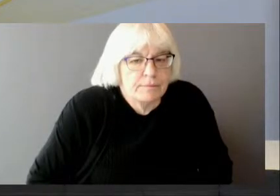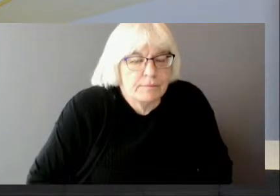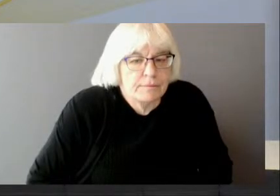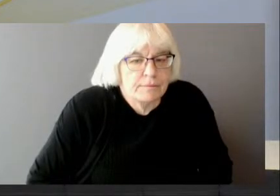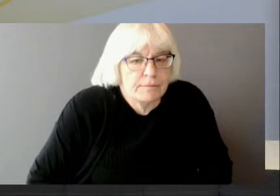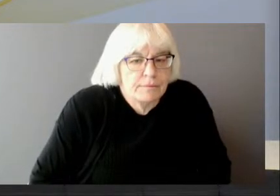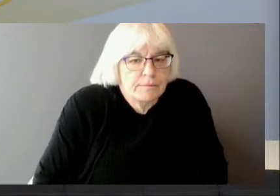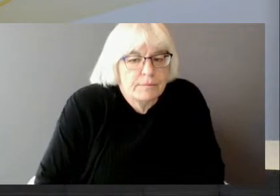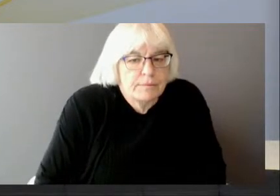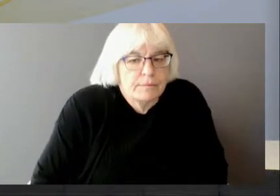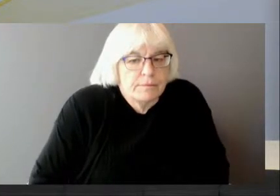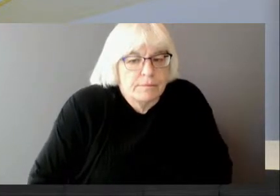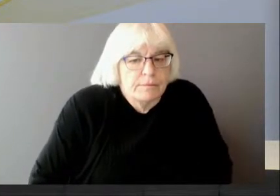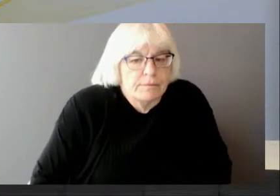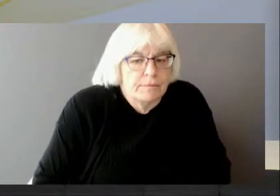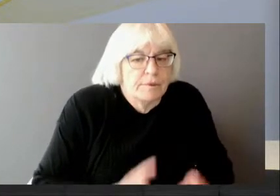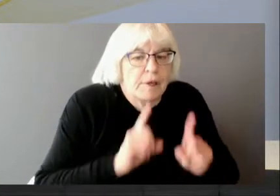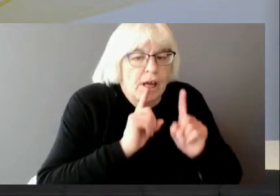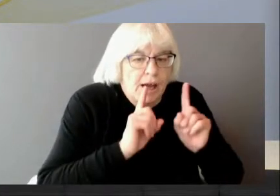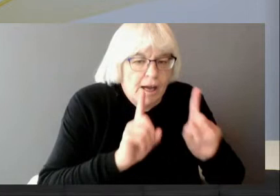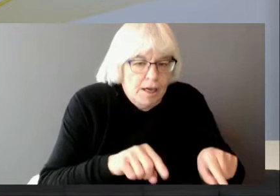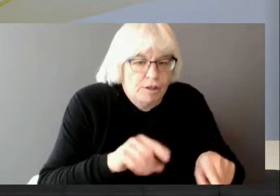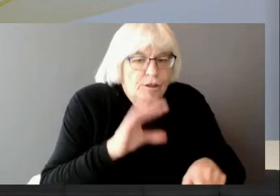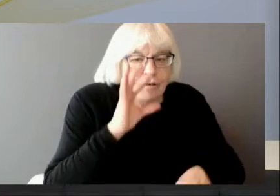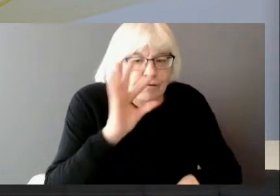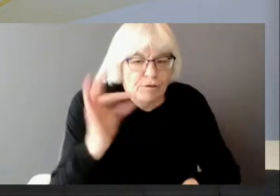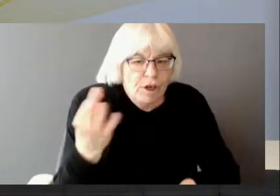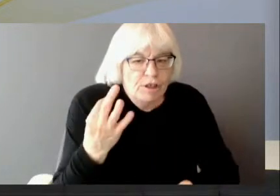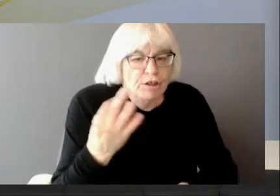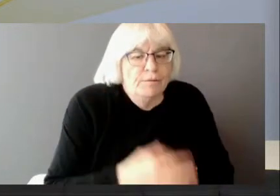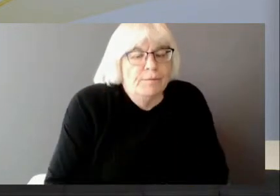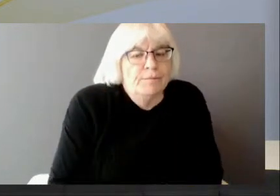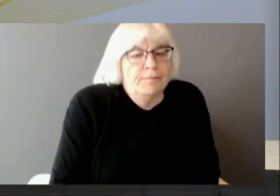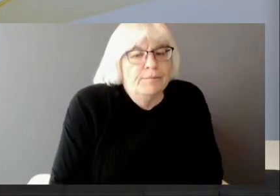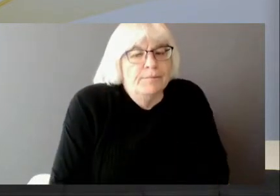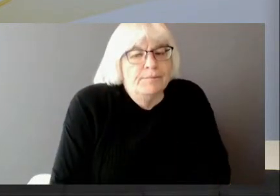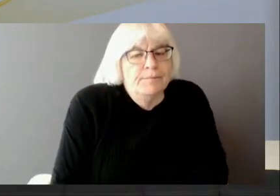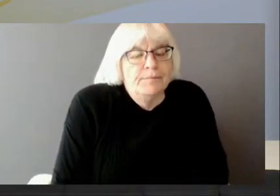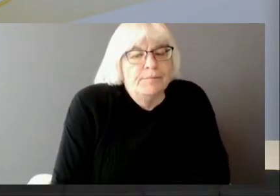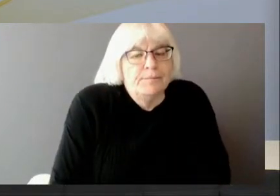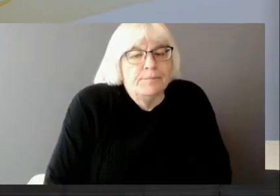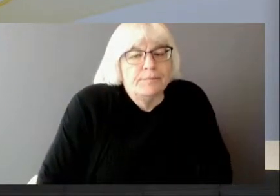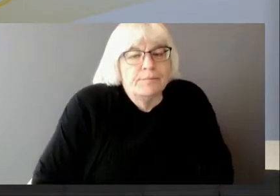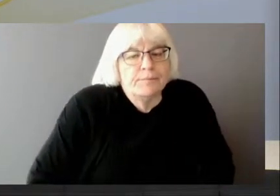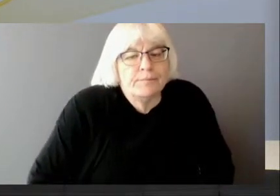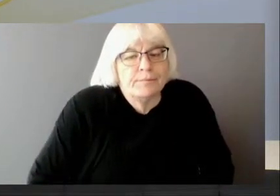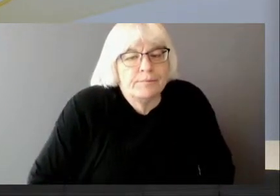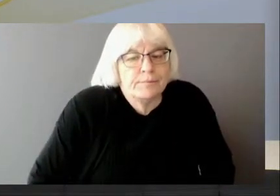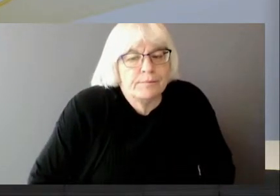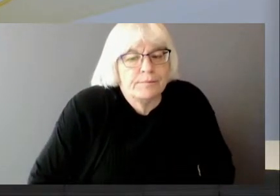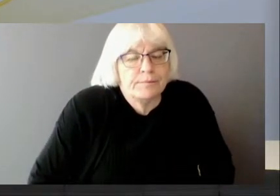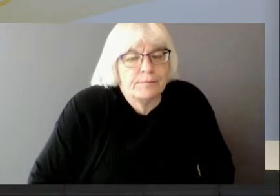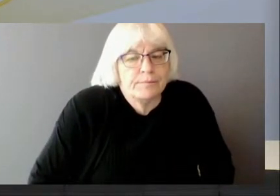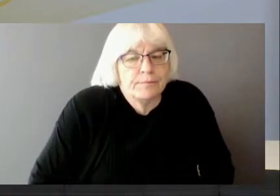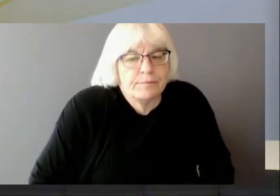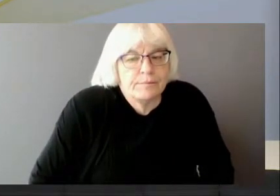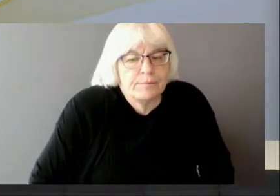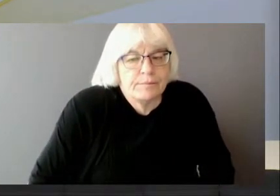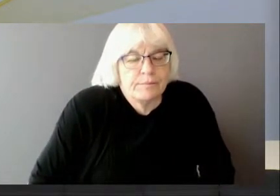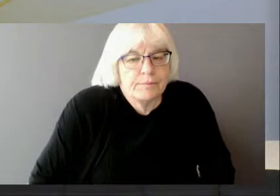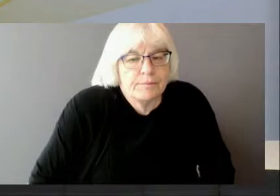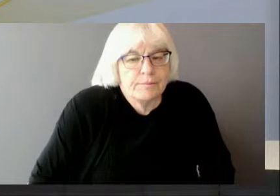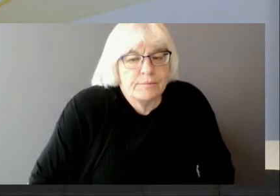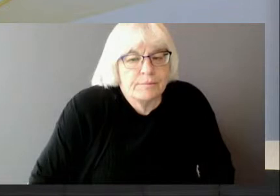Alors, vous savez, on vient de en parler il y a la semaine passée. Alors, j'ai pas